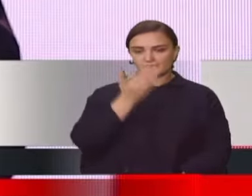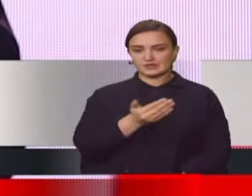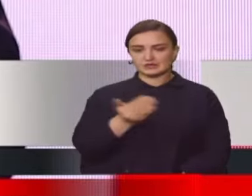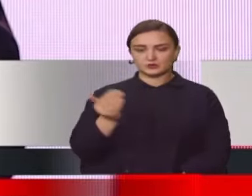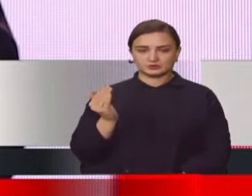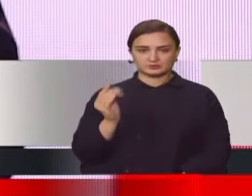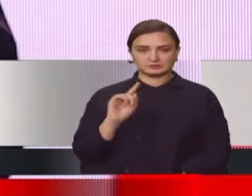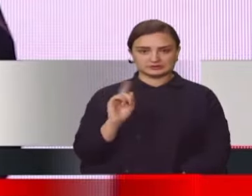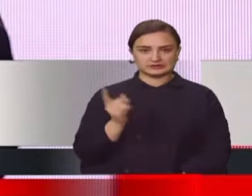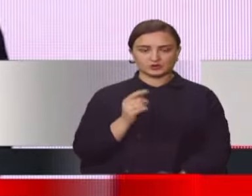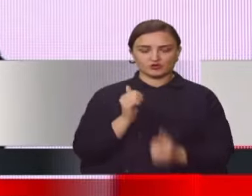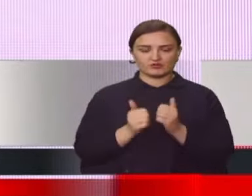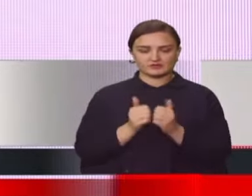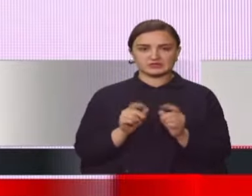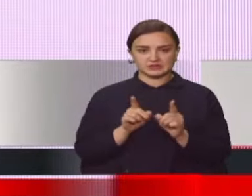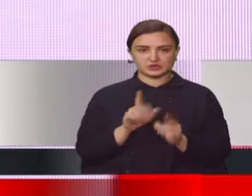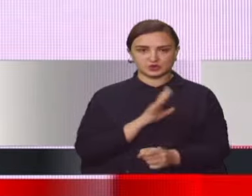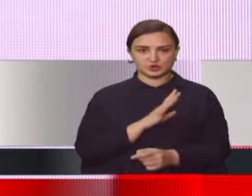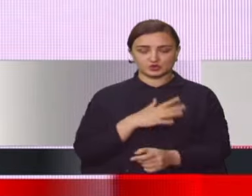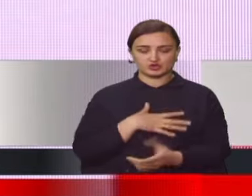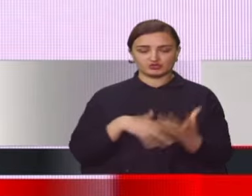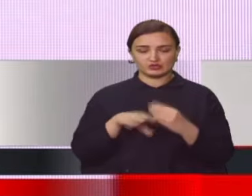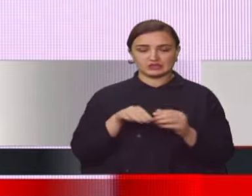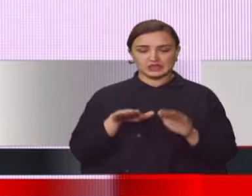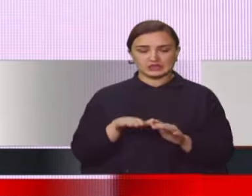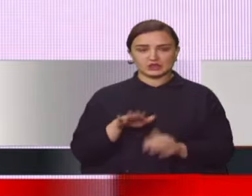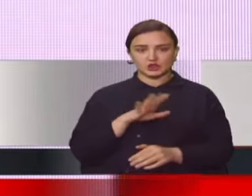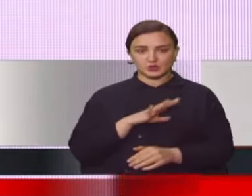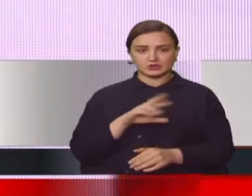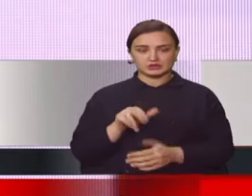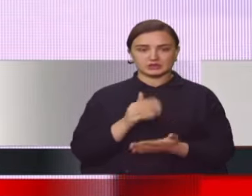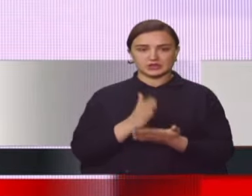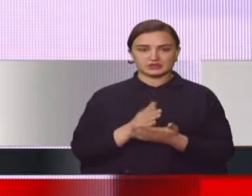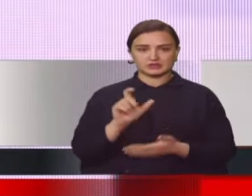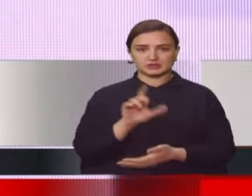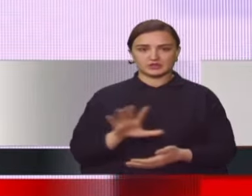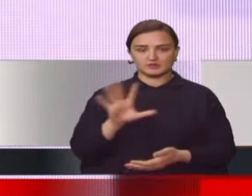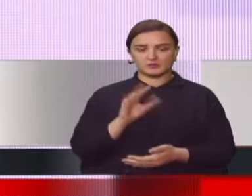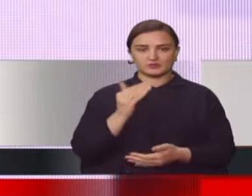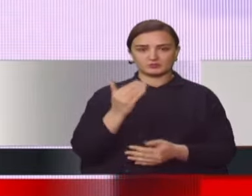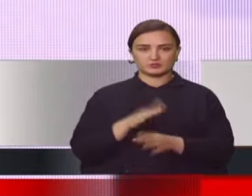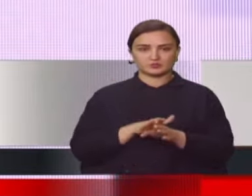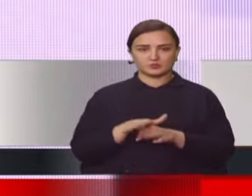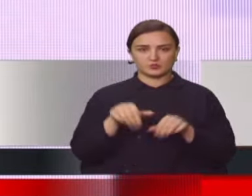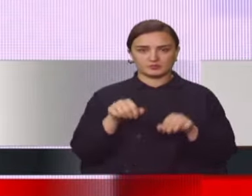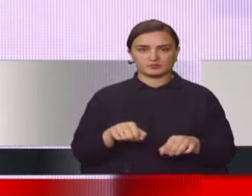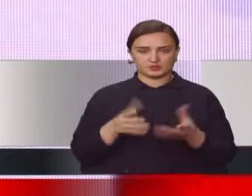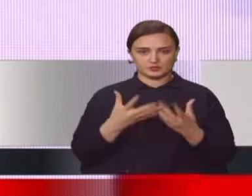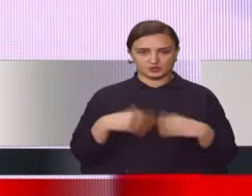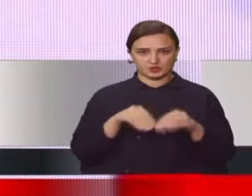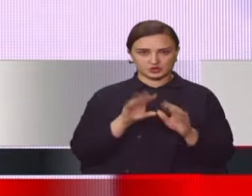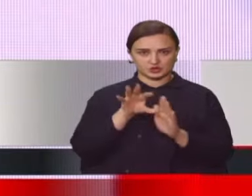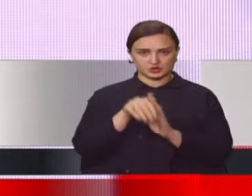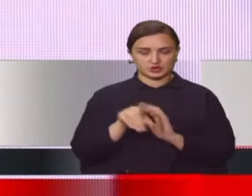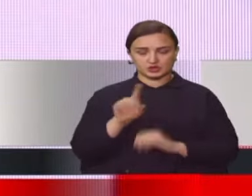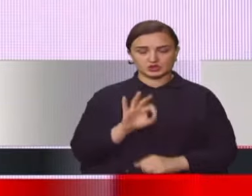საზოგადოების მხრიდან და ისტორიულად ყოველთვის ასე იყო, იმიტომ რომ ჩვენი ადგილი იყო და არის ევროპის სრულუფლებიან ოჯახში.